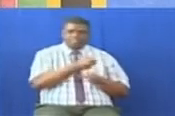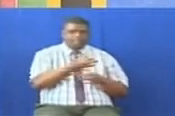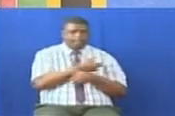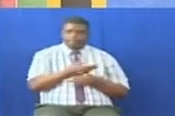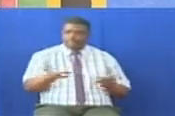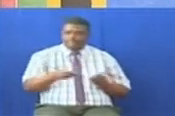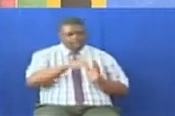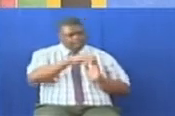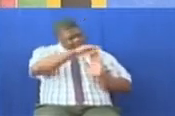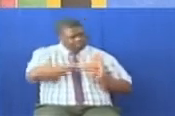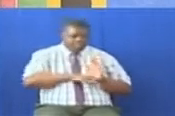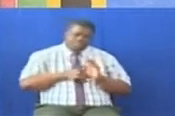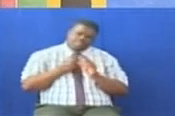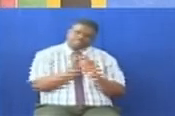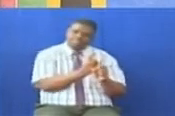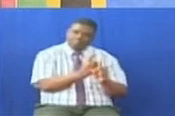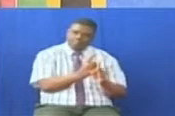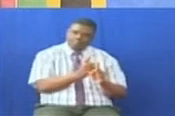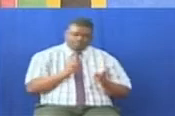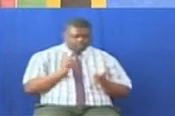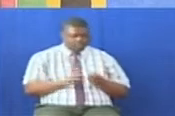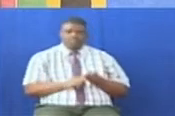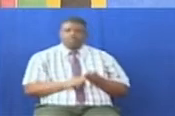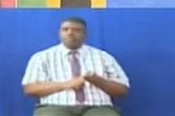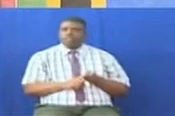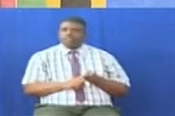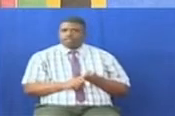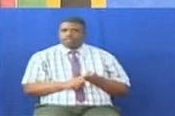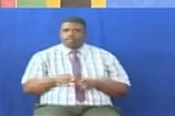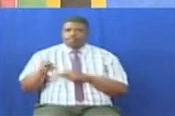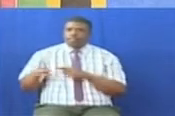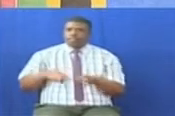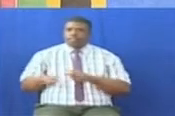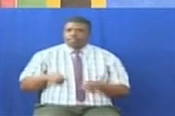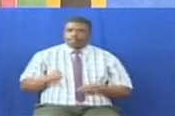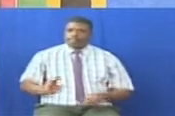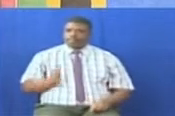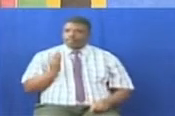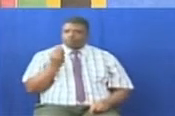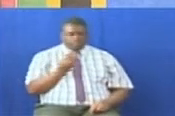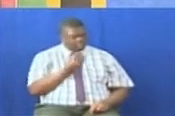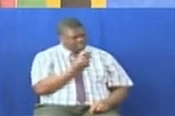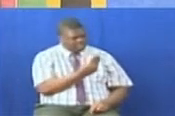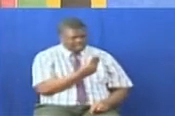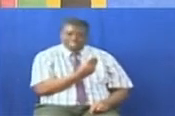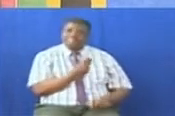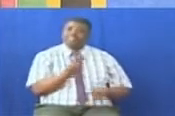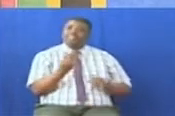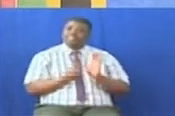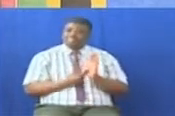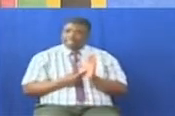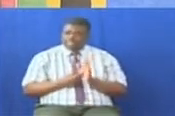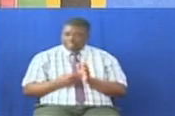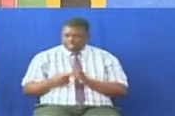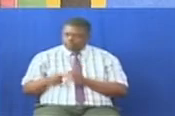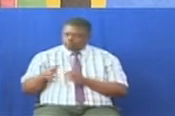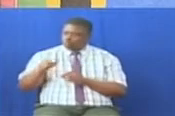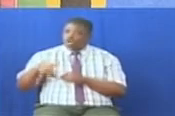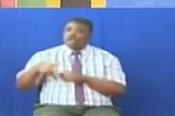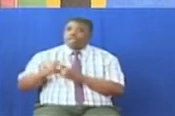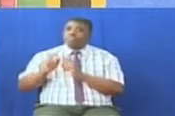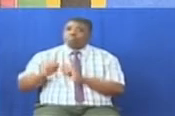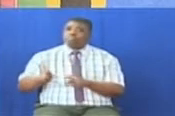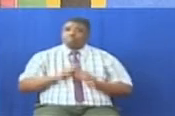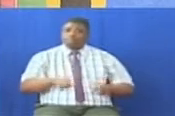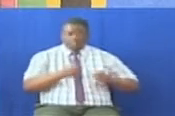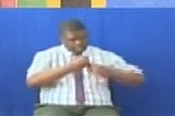kufuatwa. Kuna mikataba ya thamani ya shilingi bilioni 36 ilitekelezwa na wakandarasi mbalimbali bila dhamana